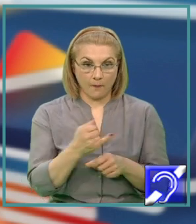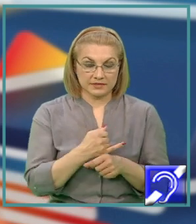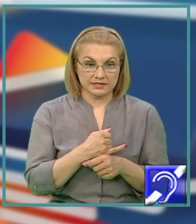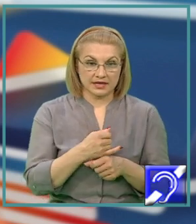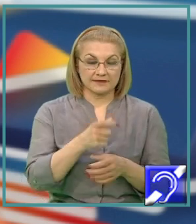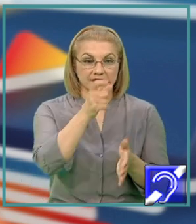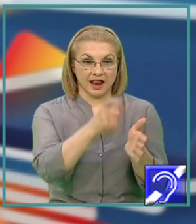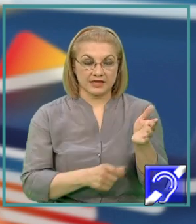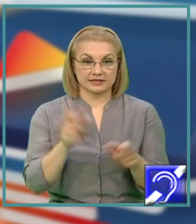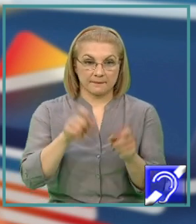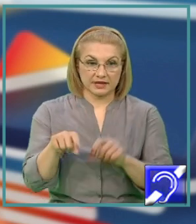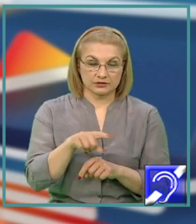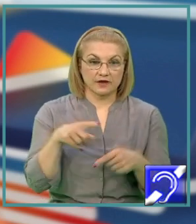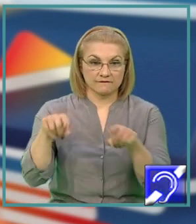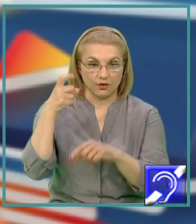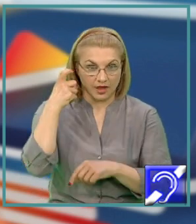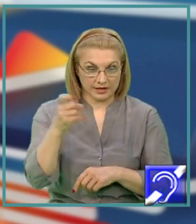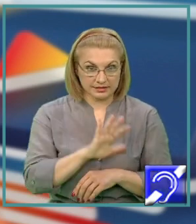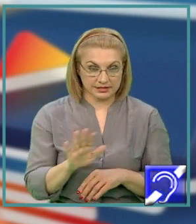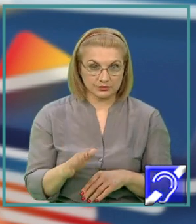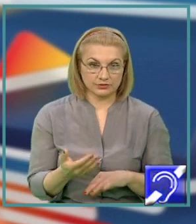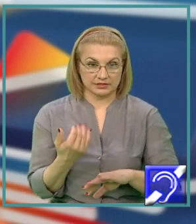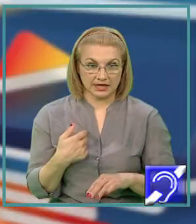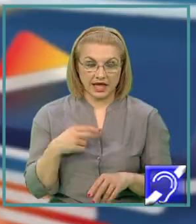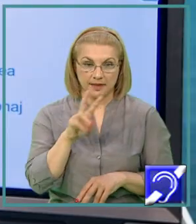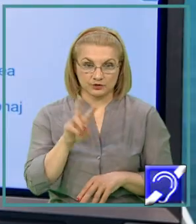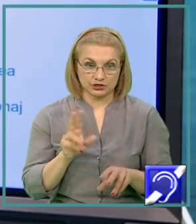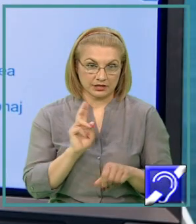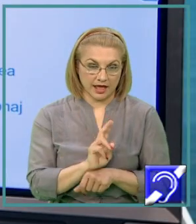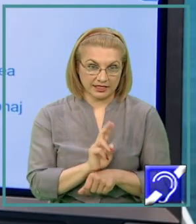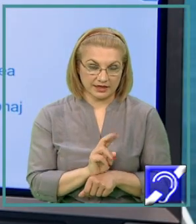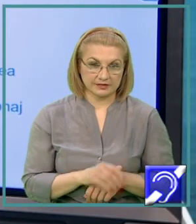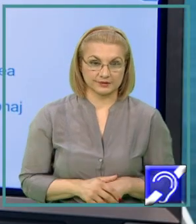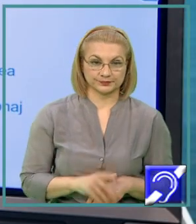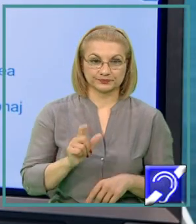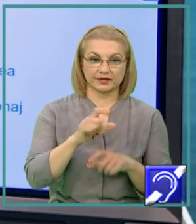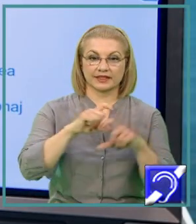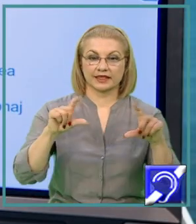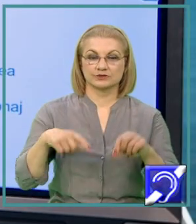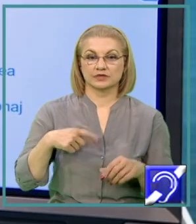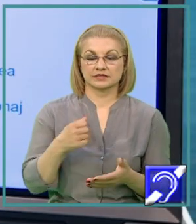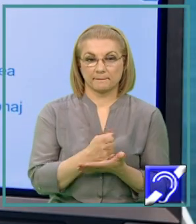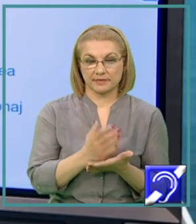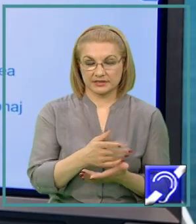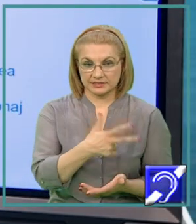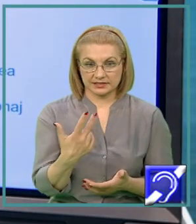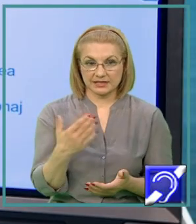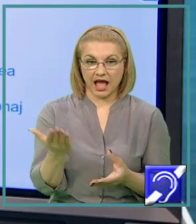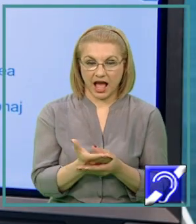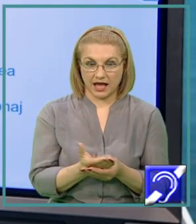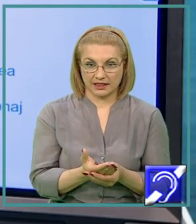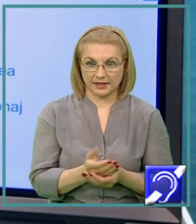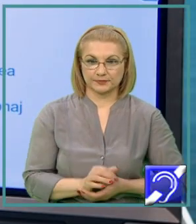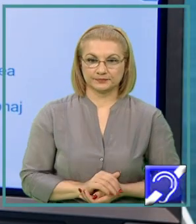a personajelor. Ați reținut-o, am citit-o cu atenție. Textul este împărțit în acte, menționat,